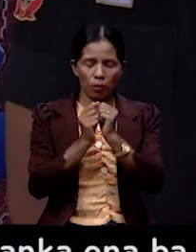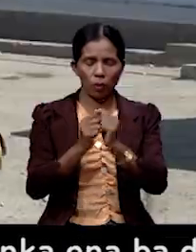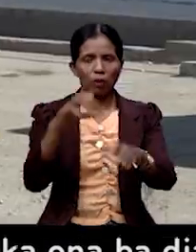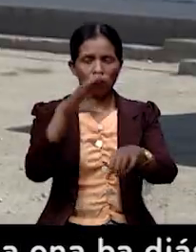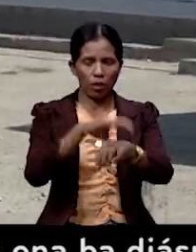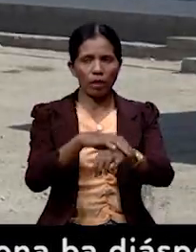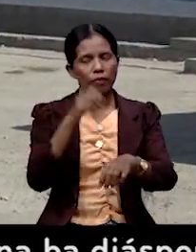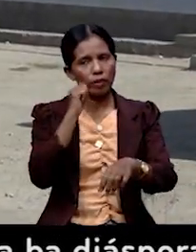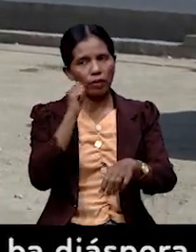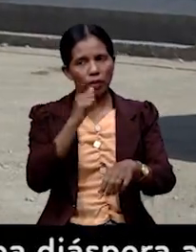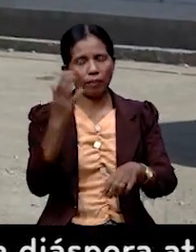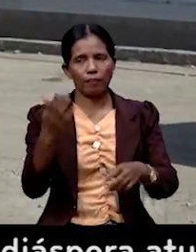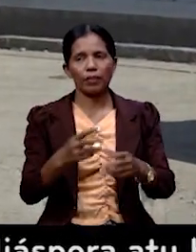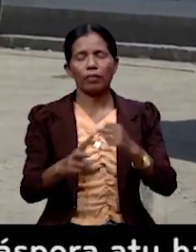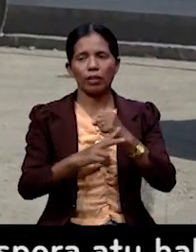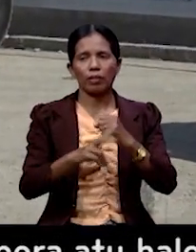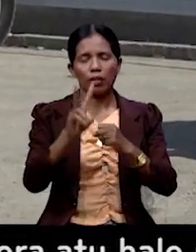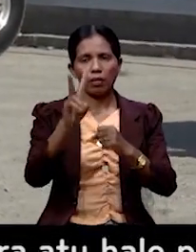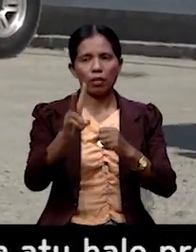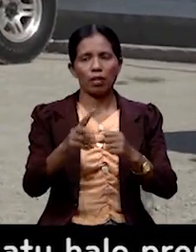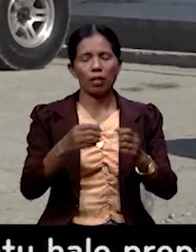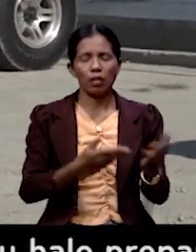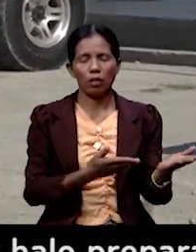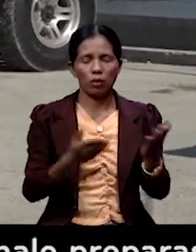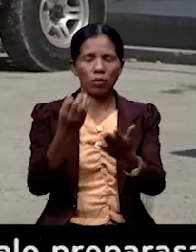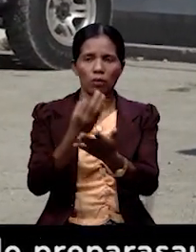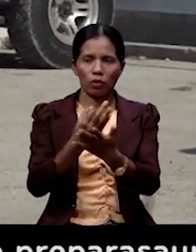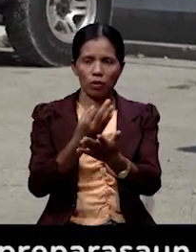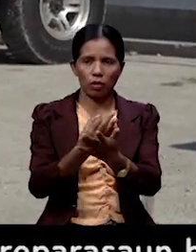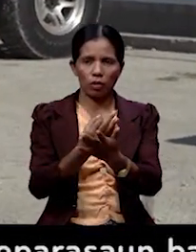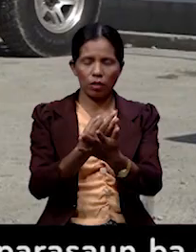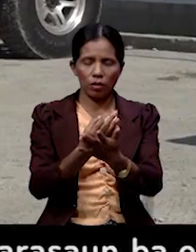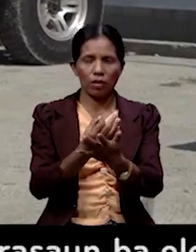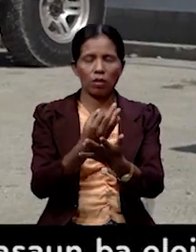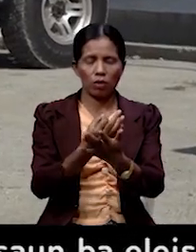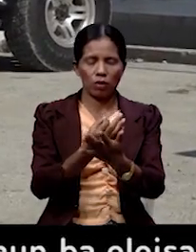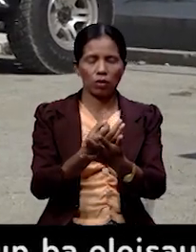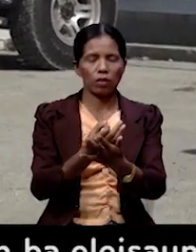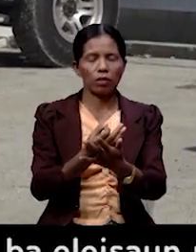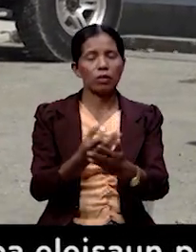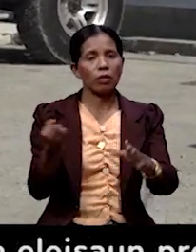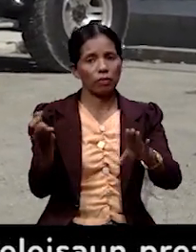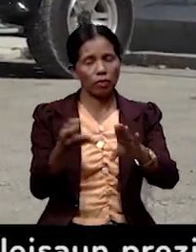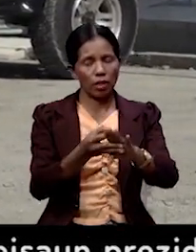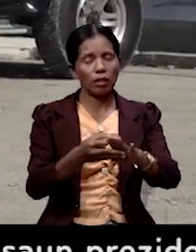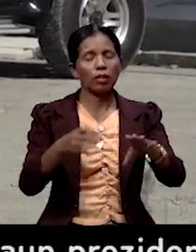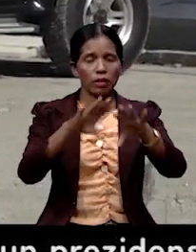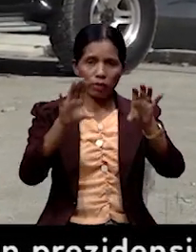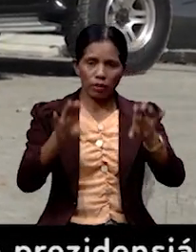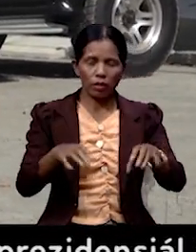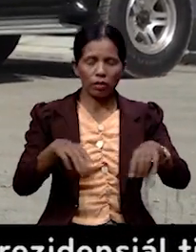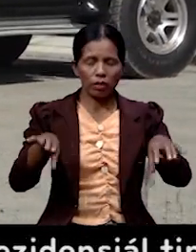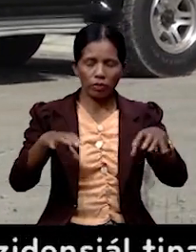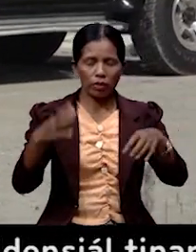kata Nunemos viti manai roa konsegi hatama osan baiha suspeita no hatama mos dokumentu atu ba servisu ia Australia. Mai be kleurona